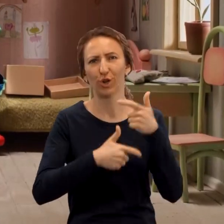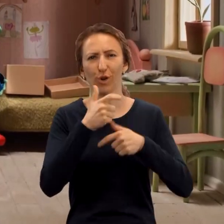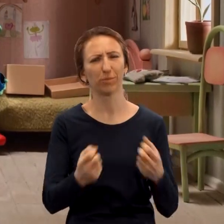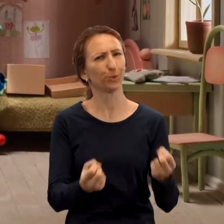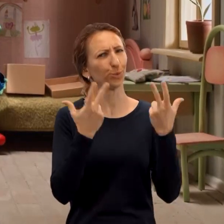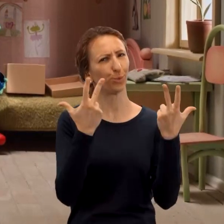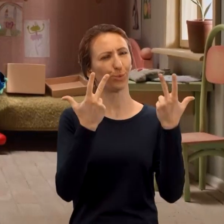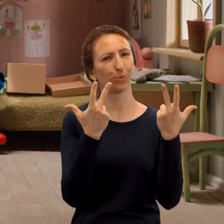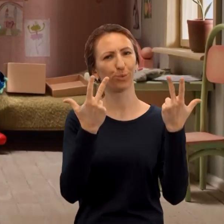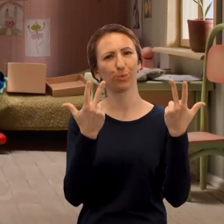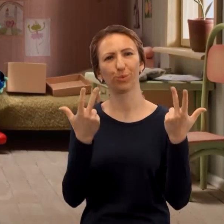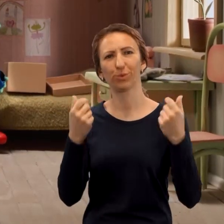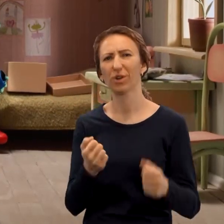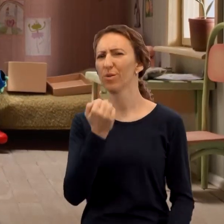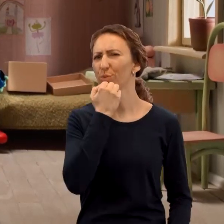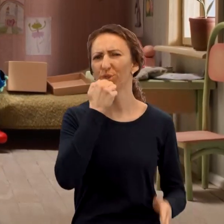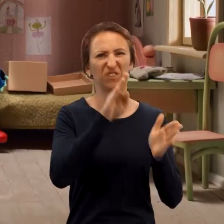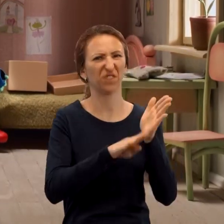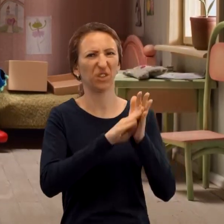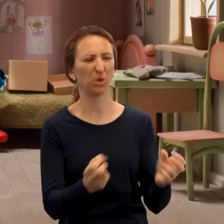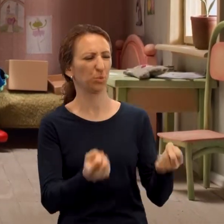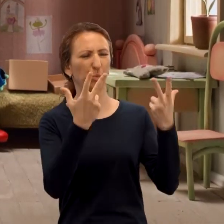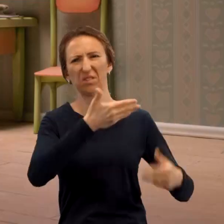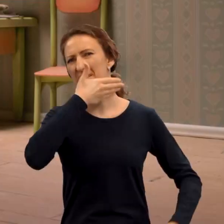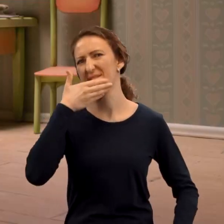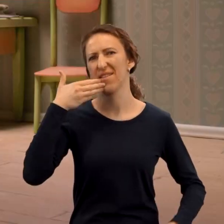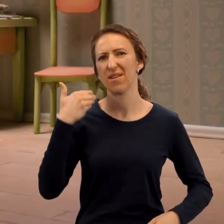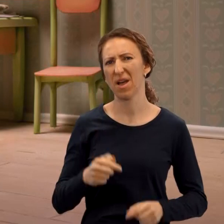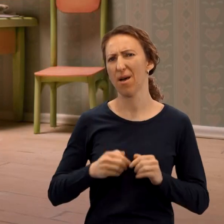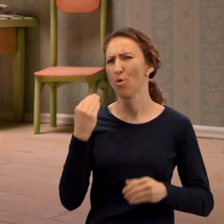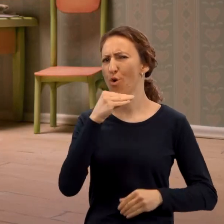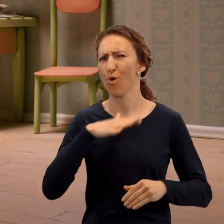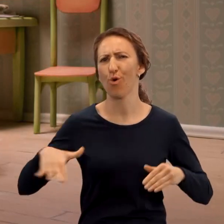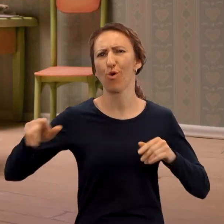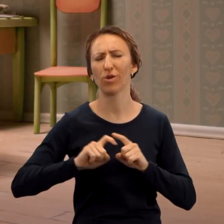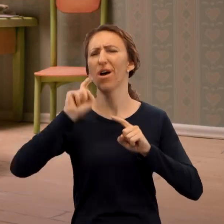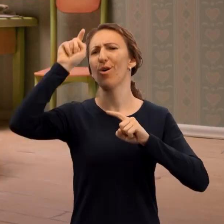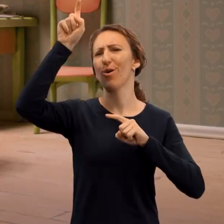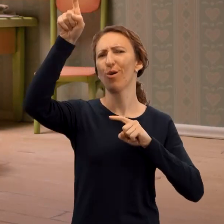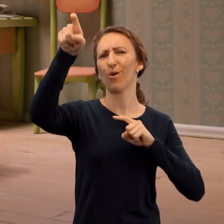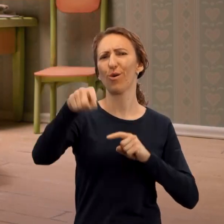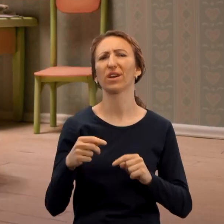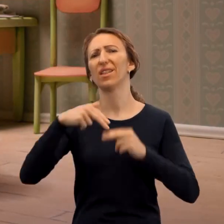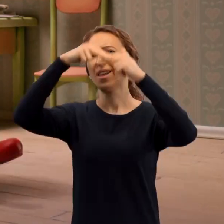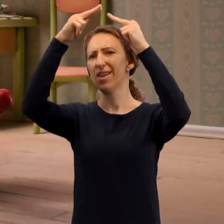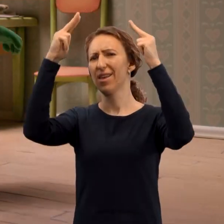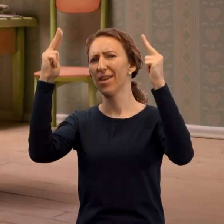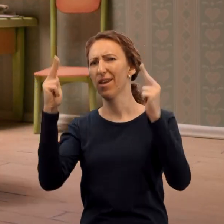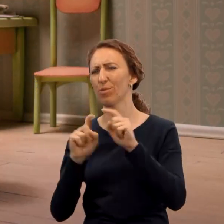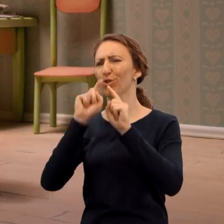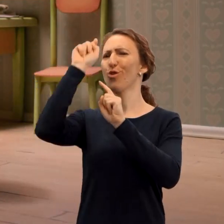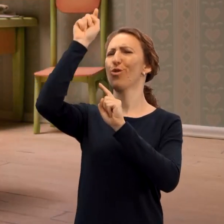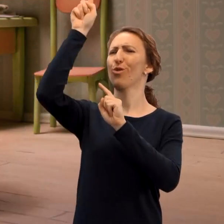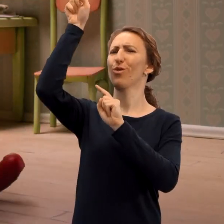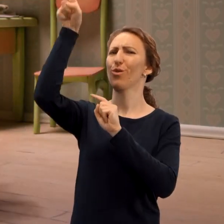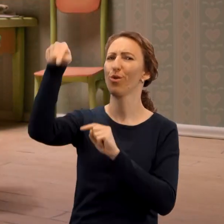cuda. W zwykłych butach się nie uda jednym krokiem przejść przez morze, jednym stusem zbić przez